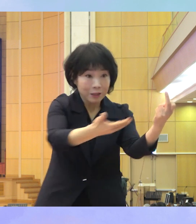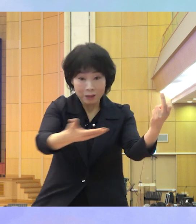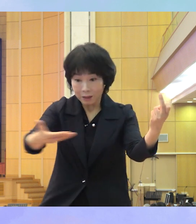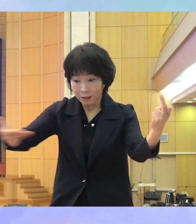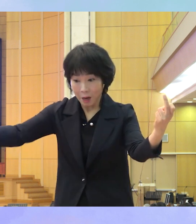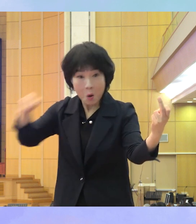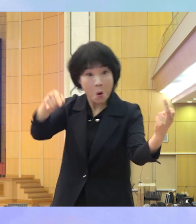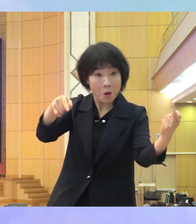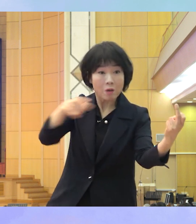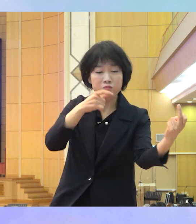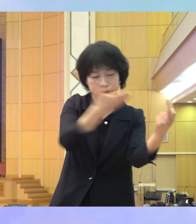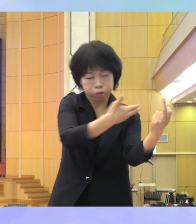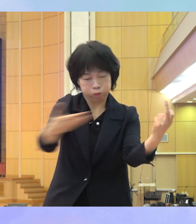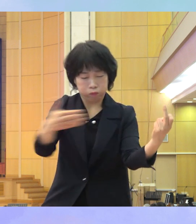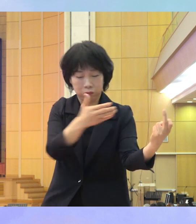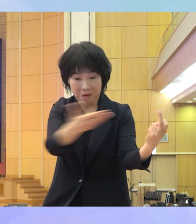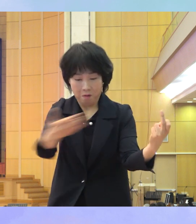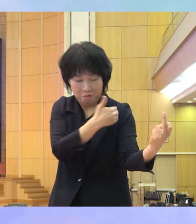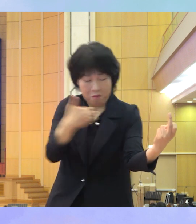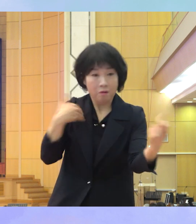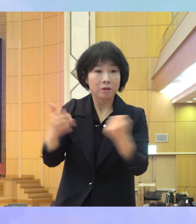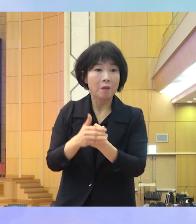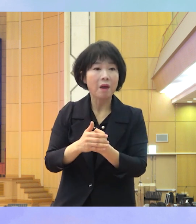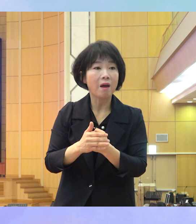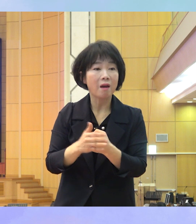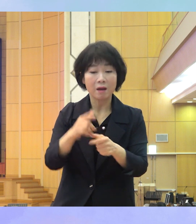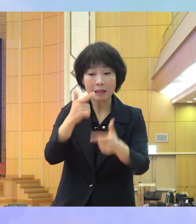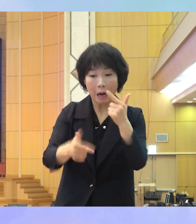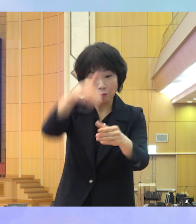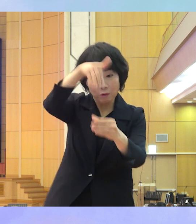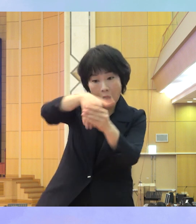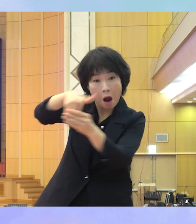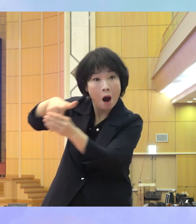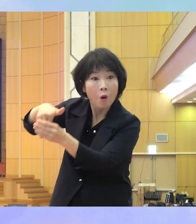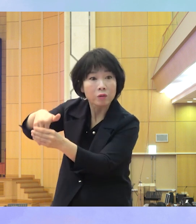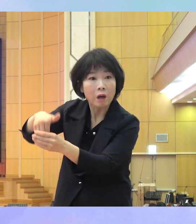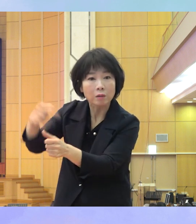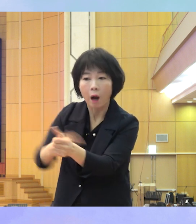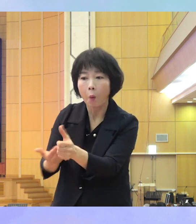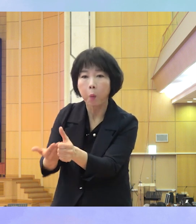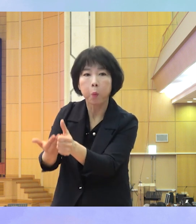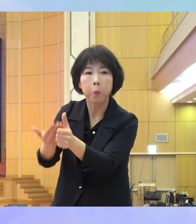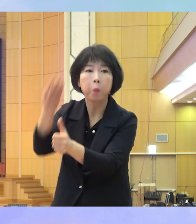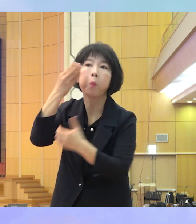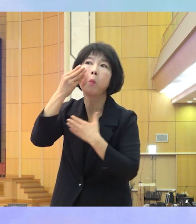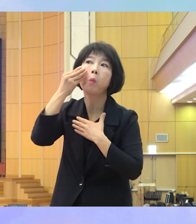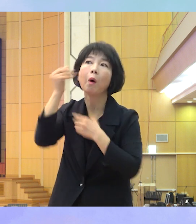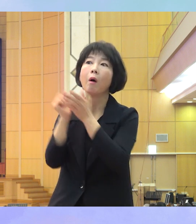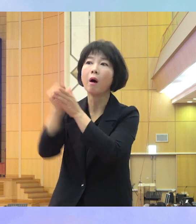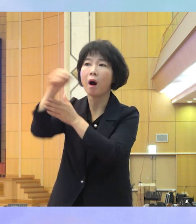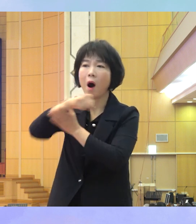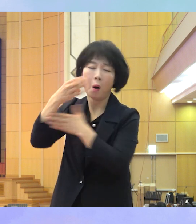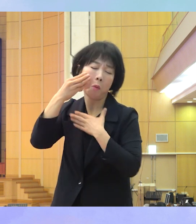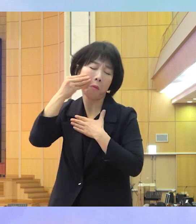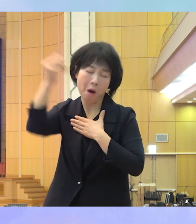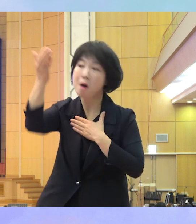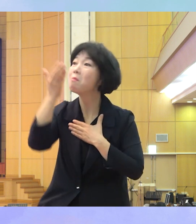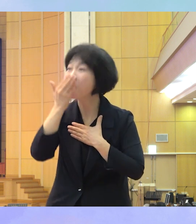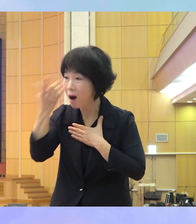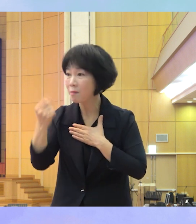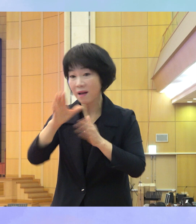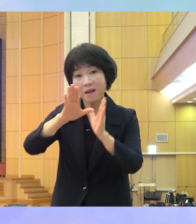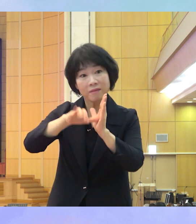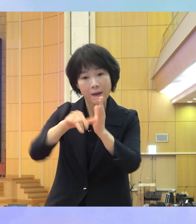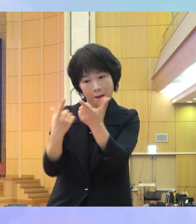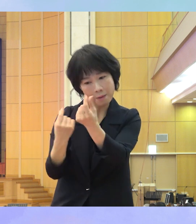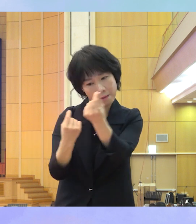시절을 쫓아 그랬어요. 개역 개정판은 철을 따라 소위 계절에 따라 때를 따라 이런